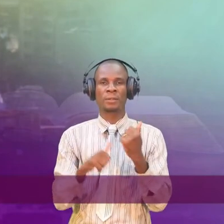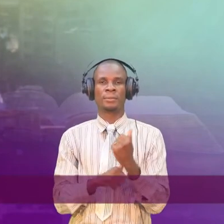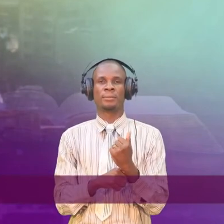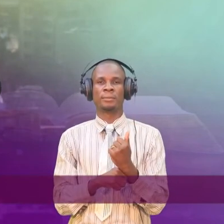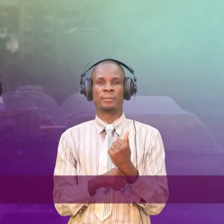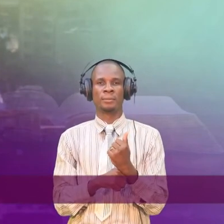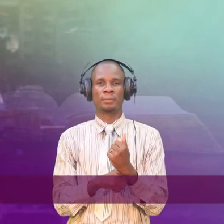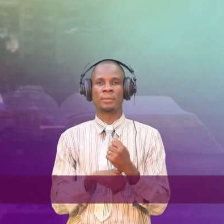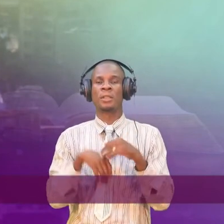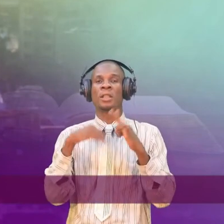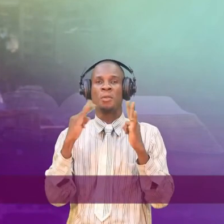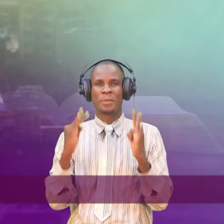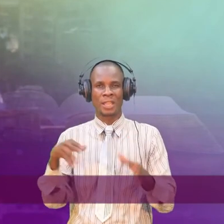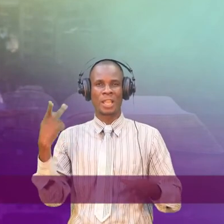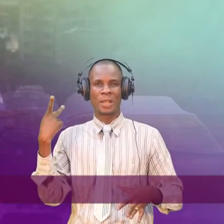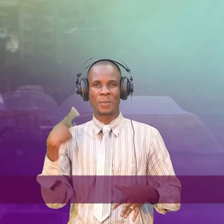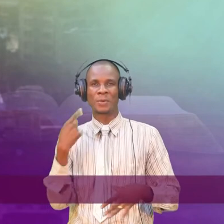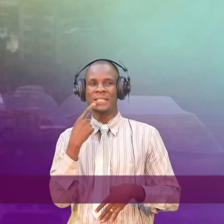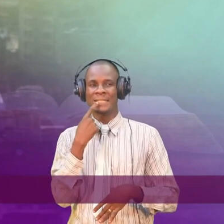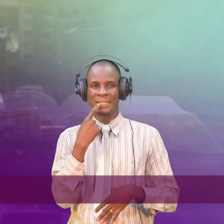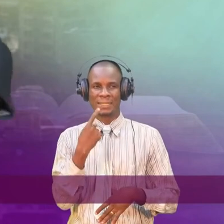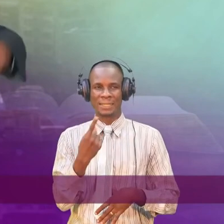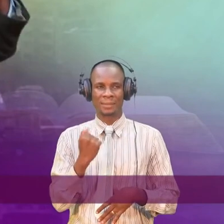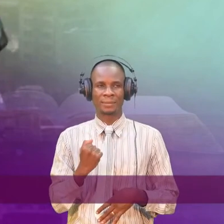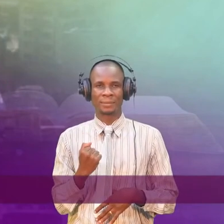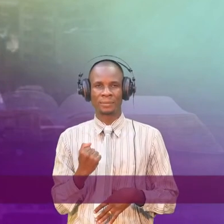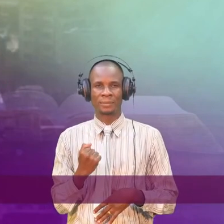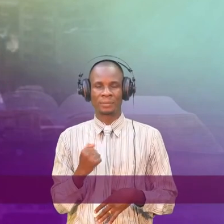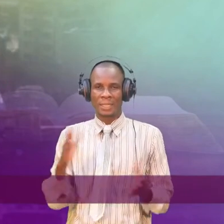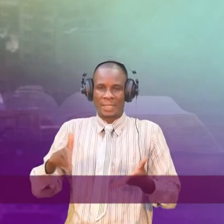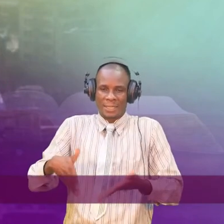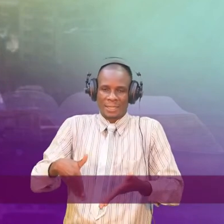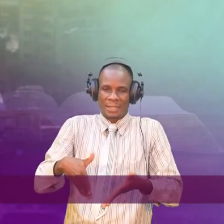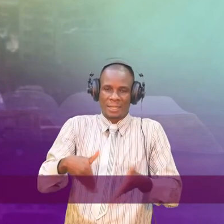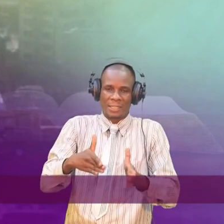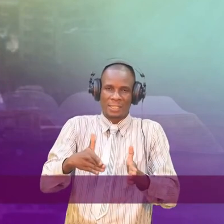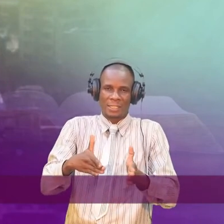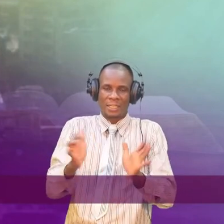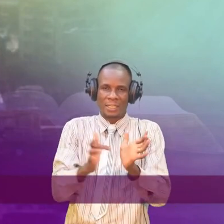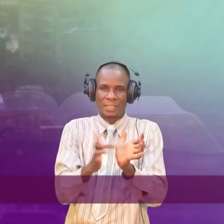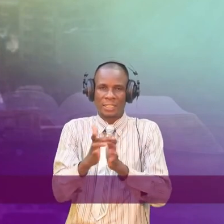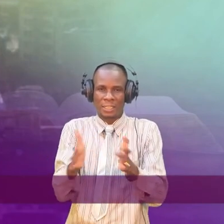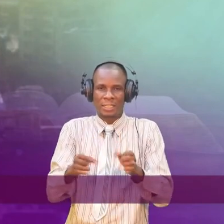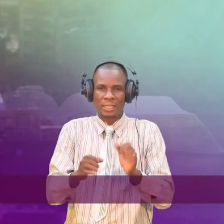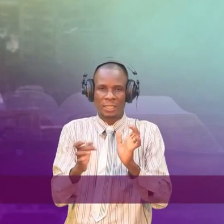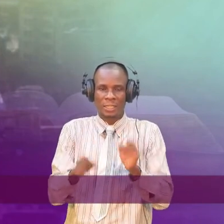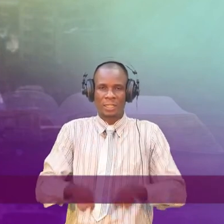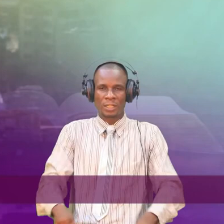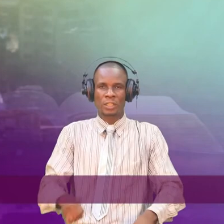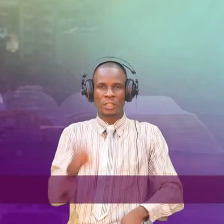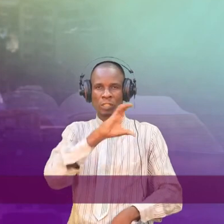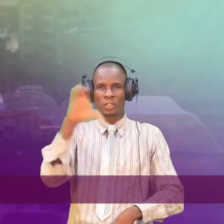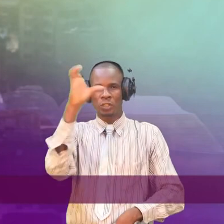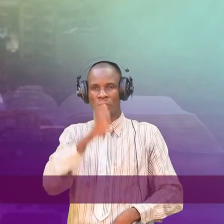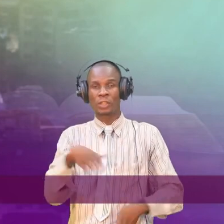giza, kuna malaika walioanguka, walioasi, ambao wanafahamia ulimwengu na kuharibu